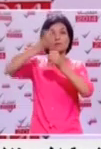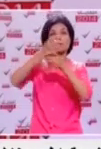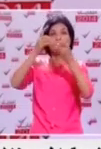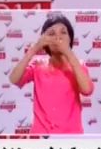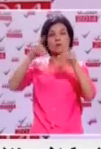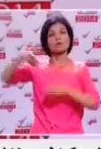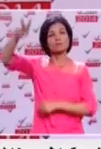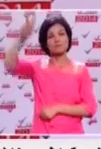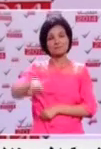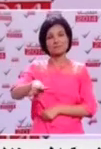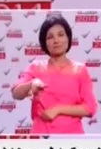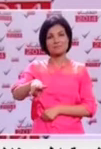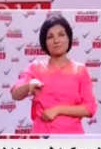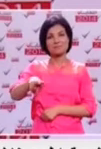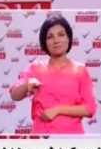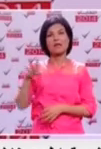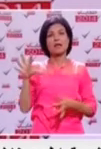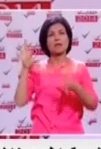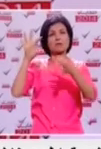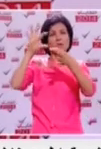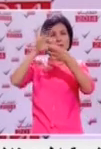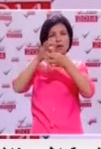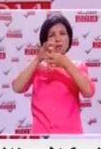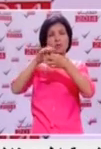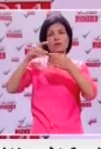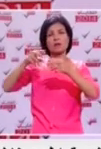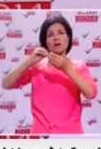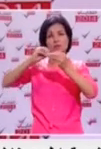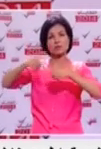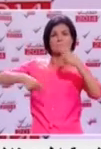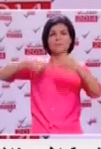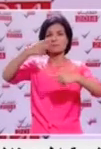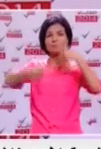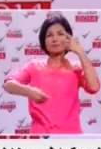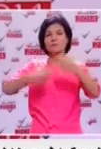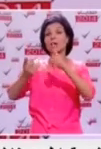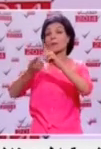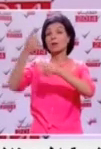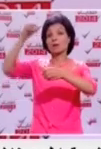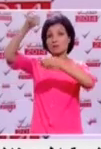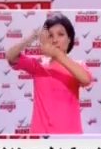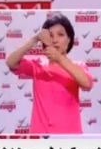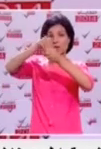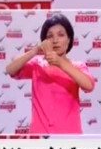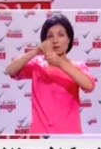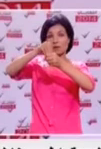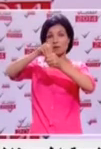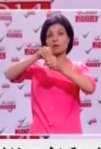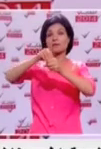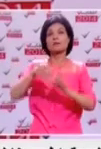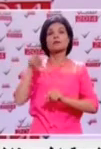ديمقراطية حقيقية في ظل الهاجس اليومي للضغوطات الاقتصادية المسلطة